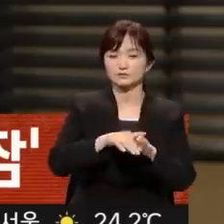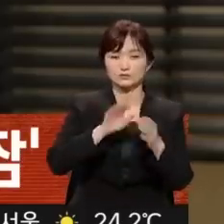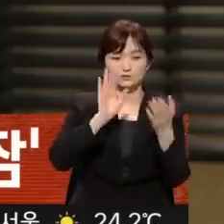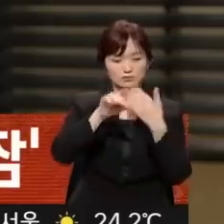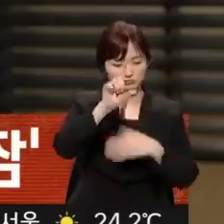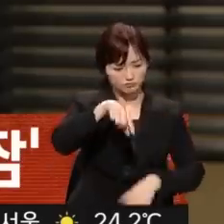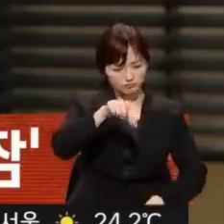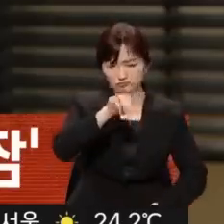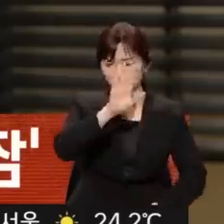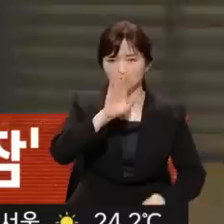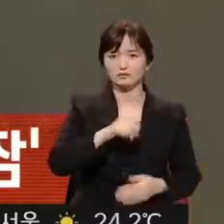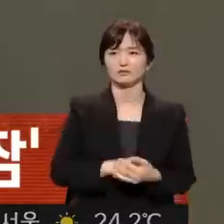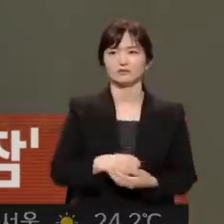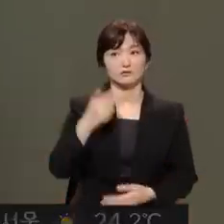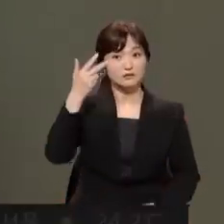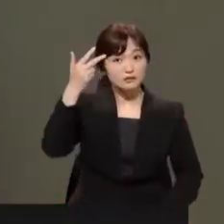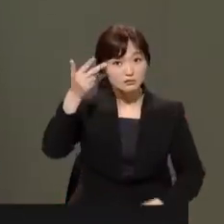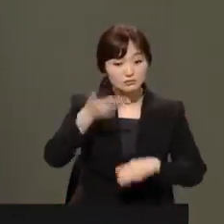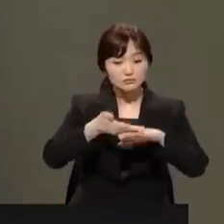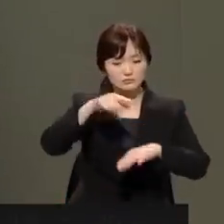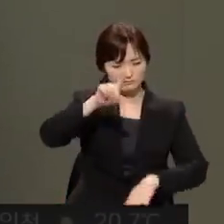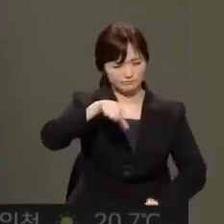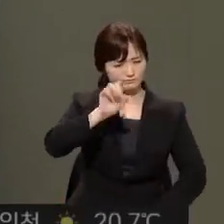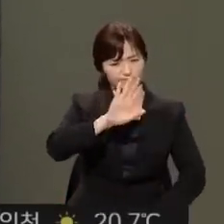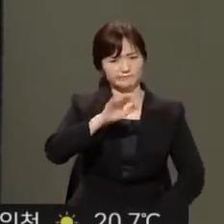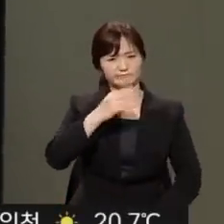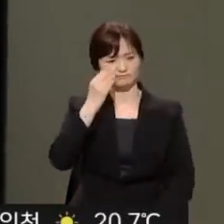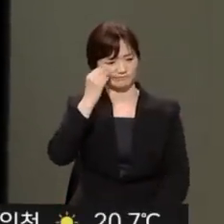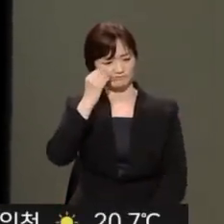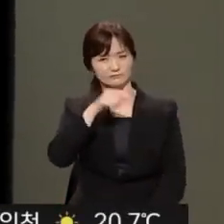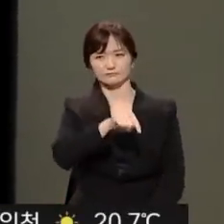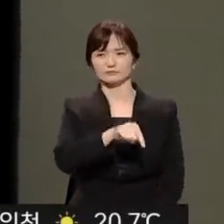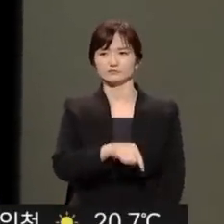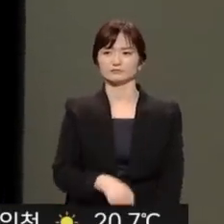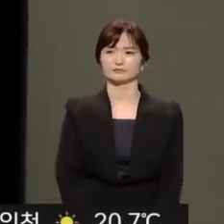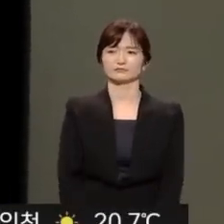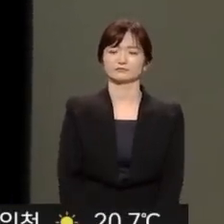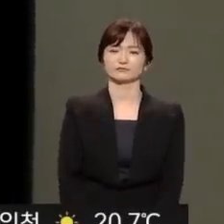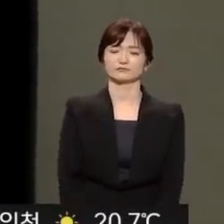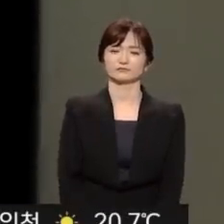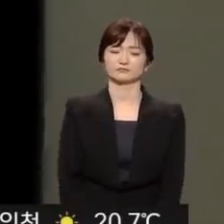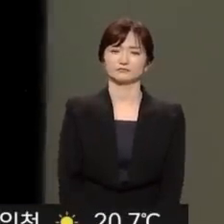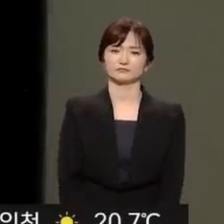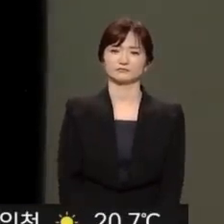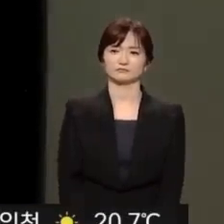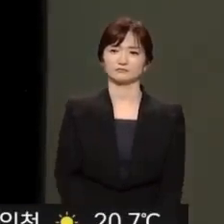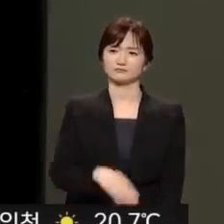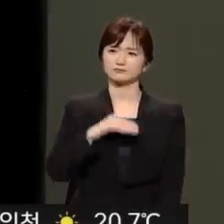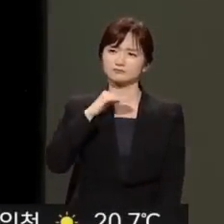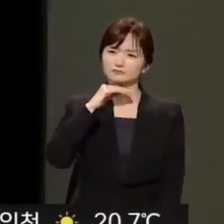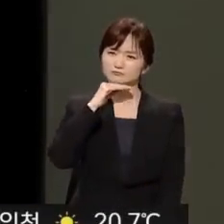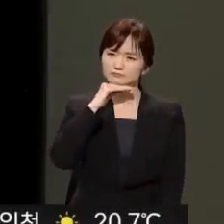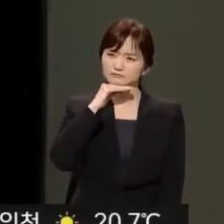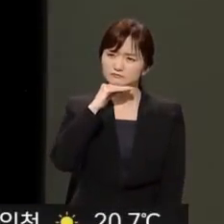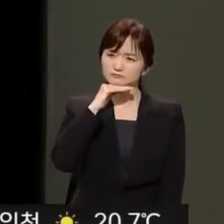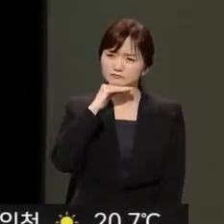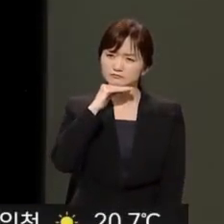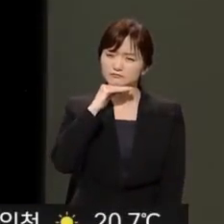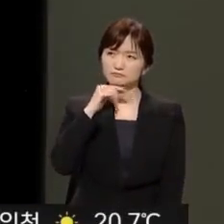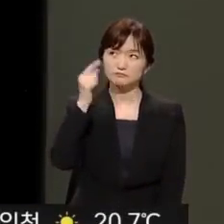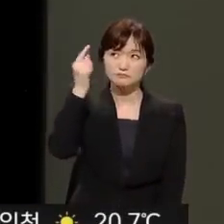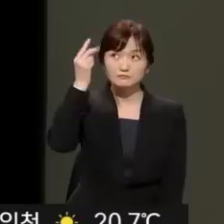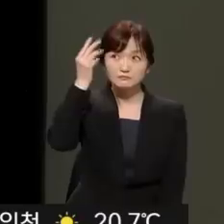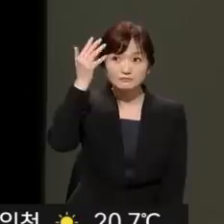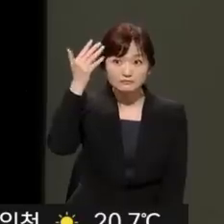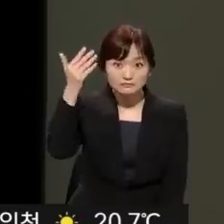겁니다. 한 푼도 일주일이 넘어가도록. 그건 좀 이상하잖아요. 그래서 근데 기다리고 있다 보니까 9일째 되는